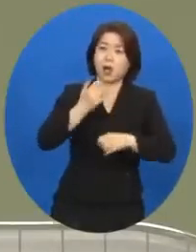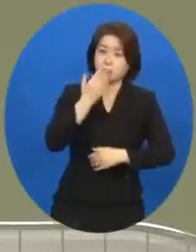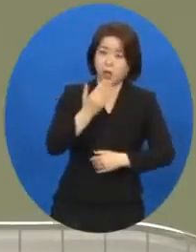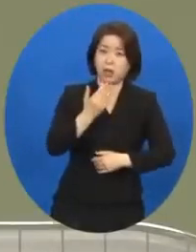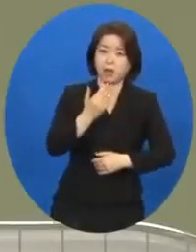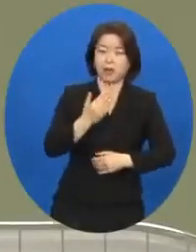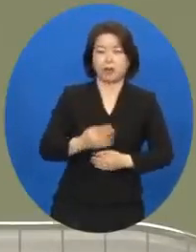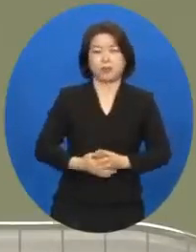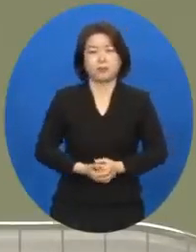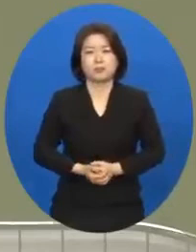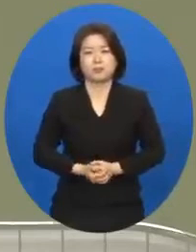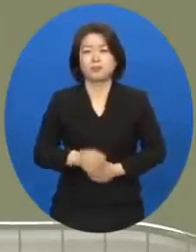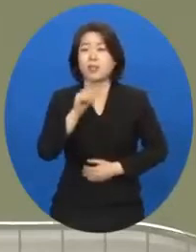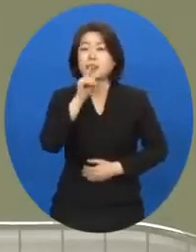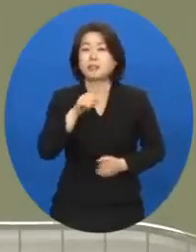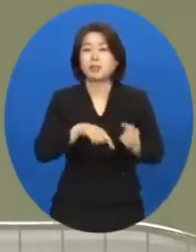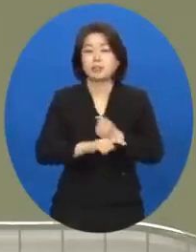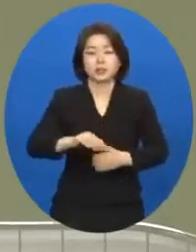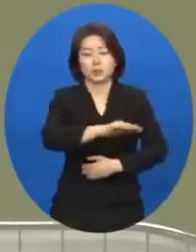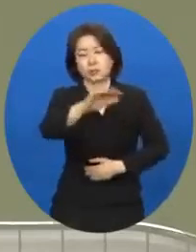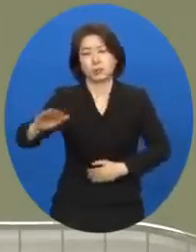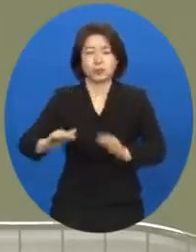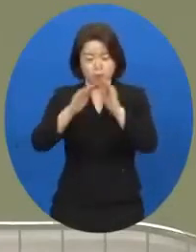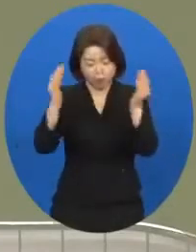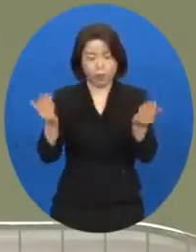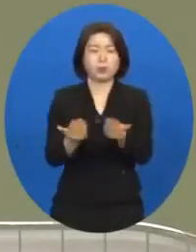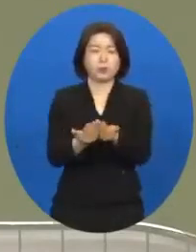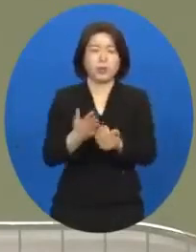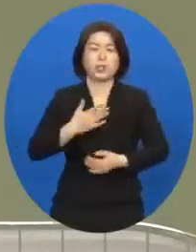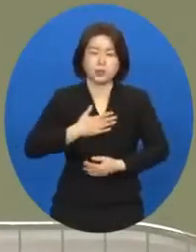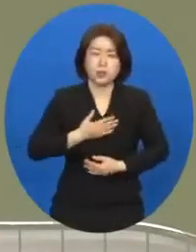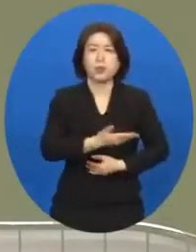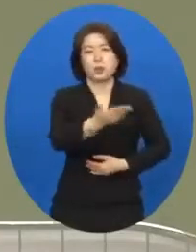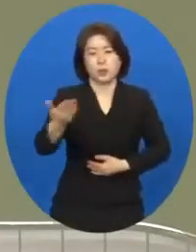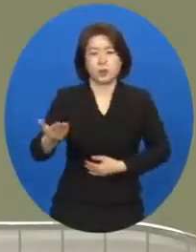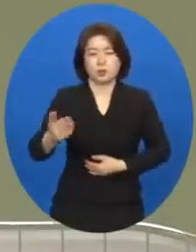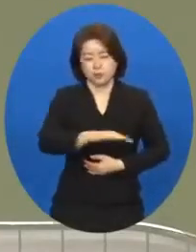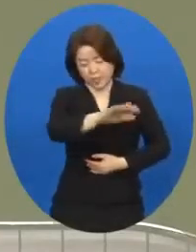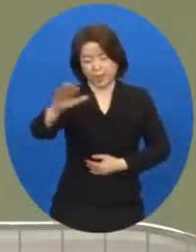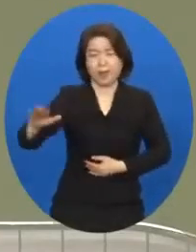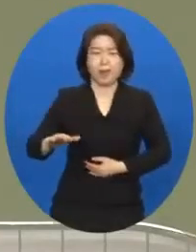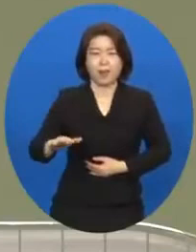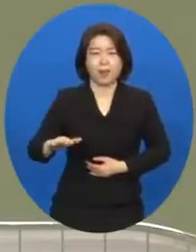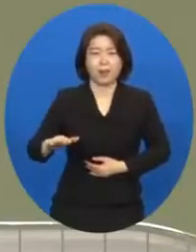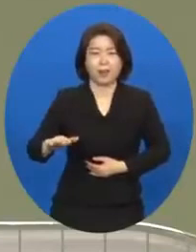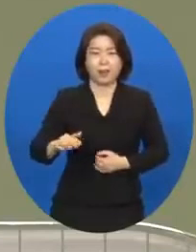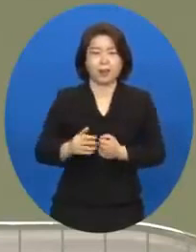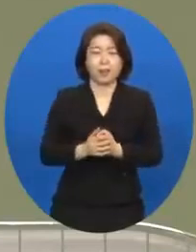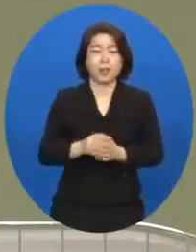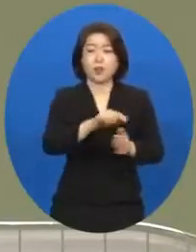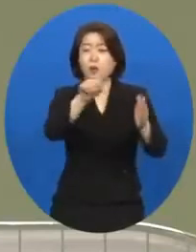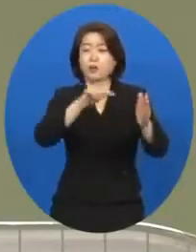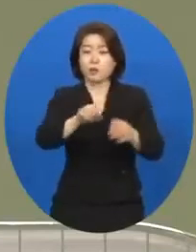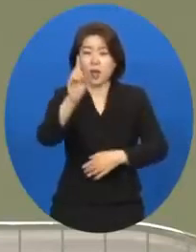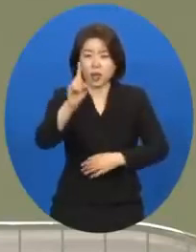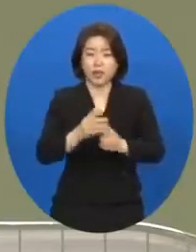거죠. 그 말은 우리 모두가 다, 저도 여러분도 우리 모두가 다 너희 가운데